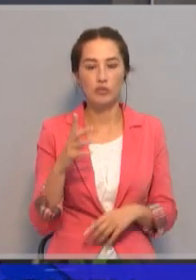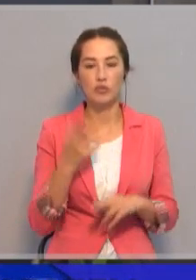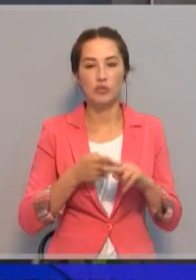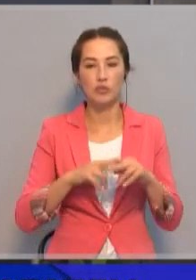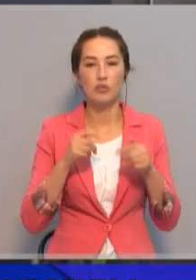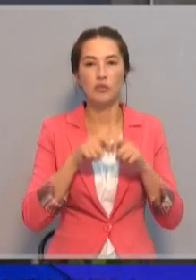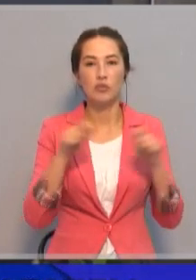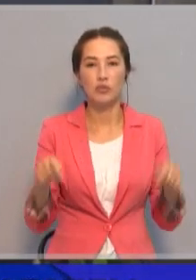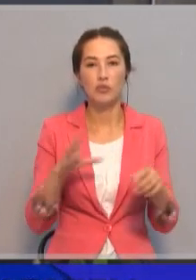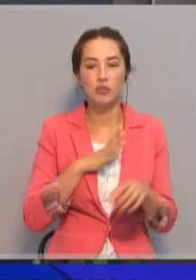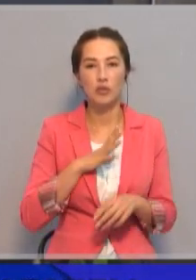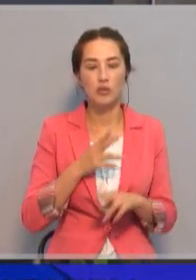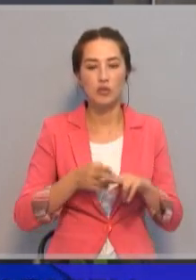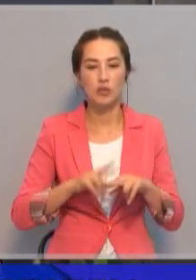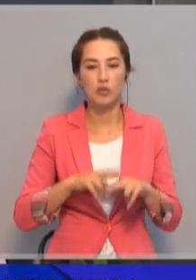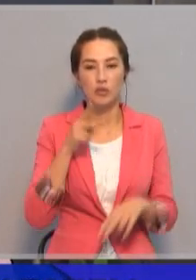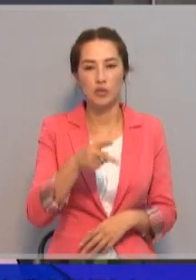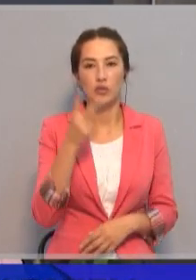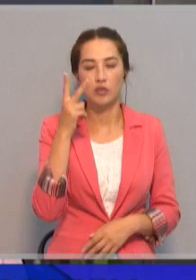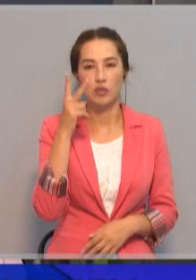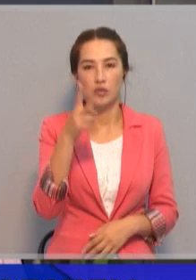Мектеп ашылған кезде